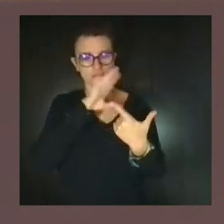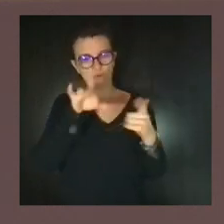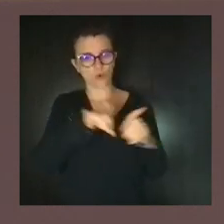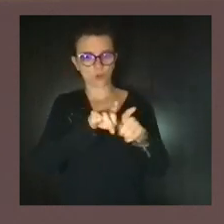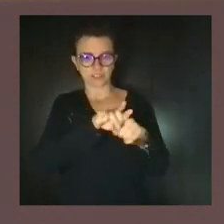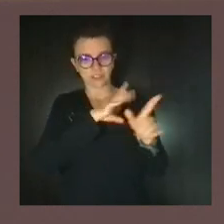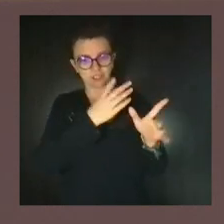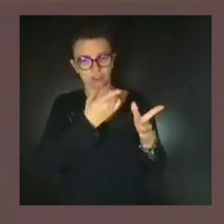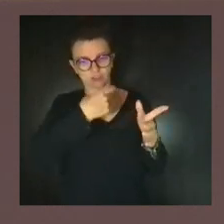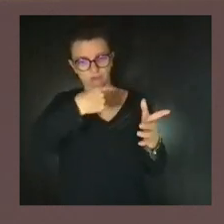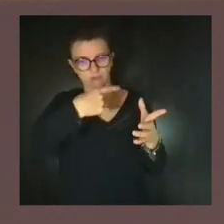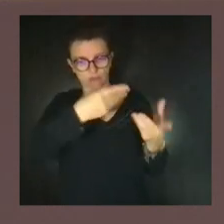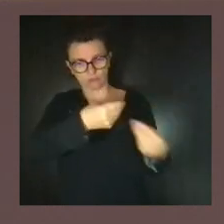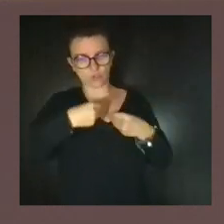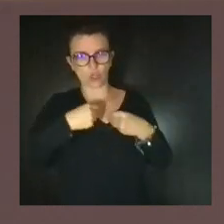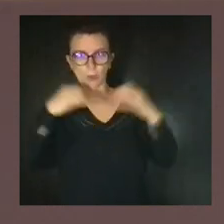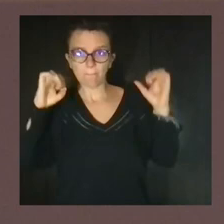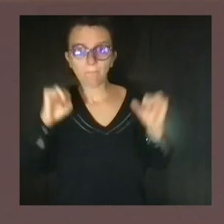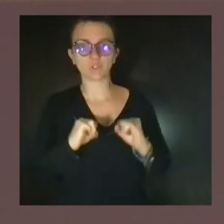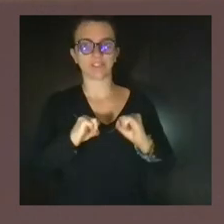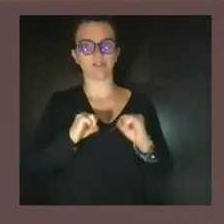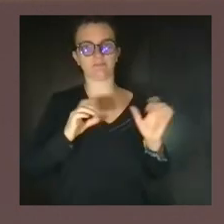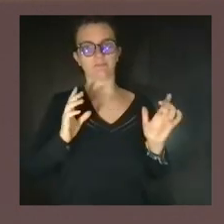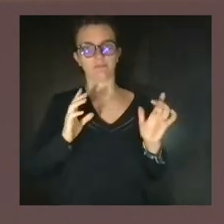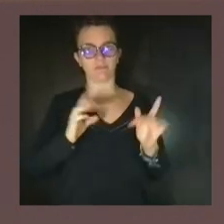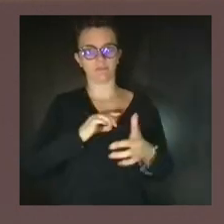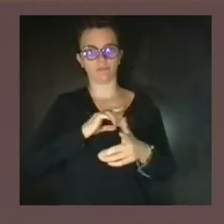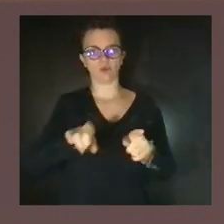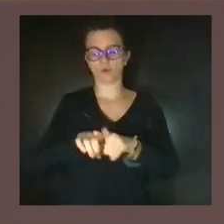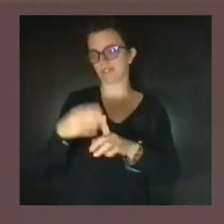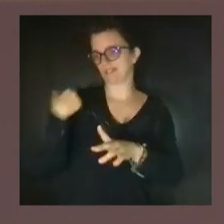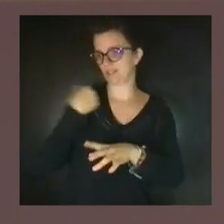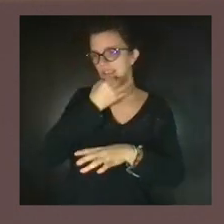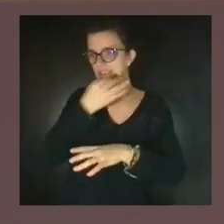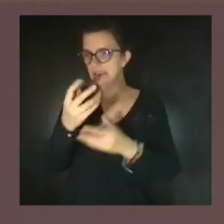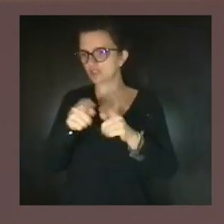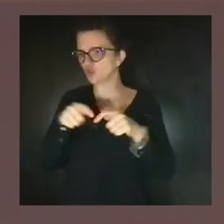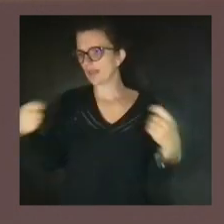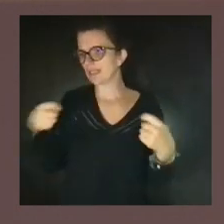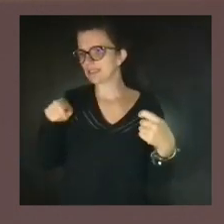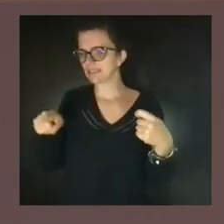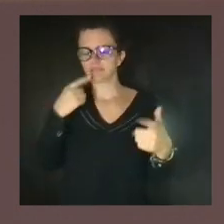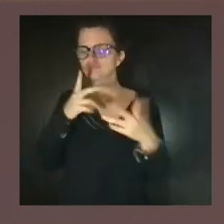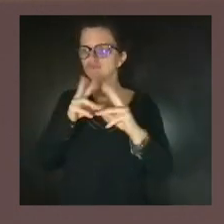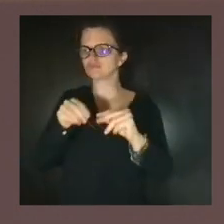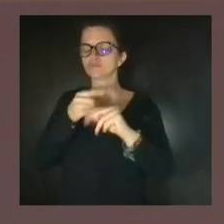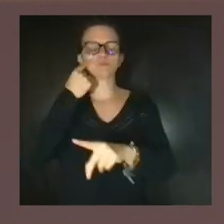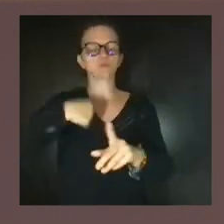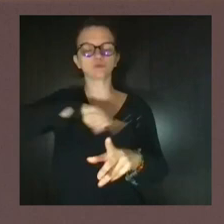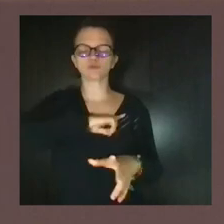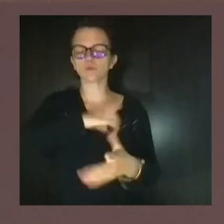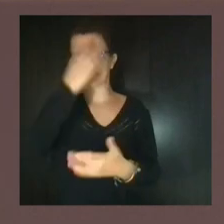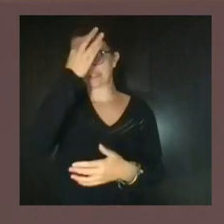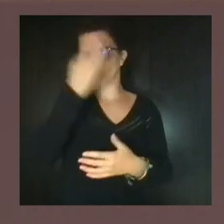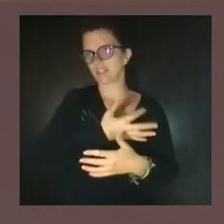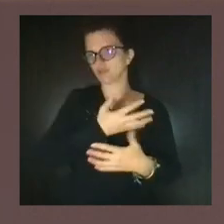nous permettre de pouvoir faire. Et comme je disais tout à l'heure à un journaliste, je lui expliquais que pour nous, l'innovation aujourd'hui,